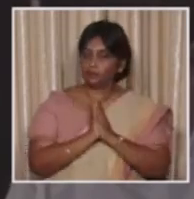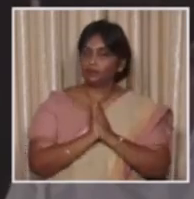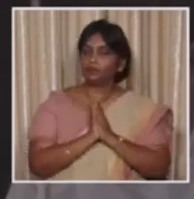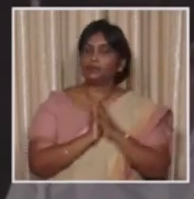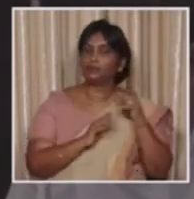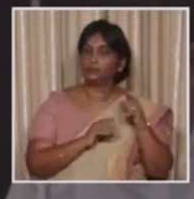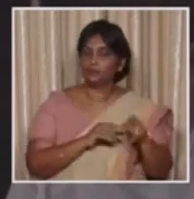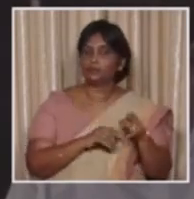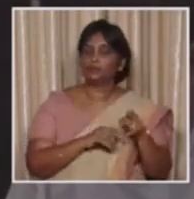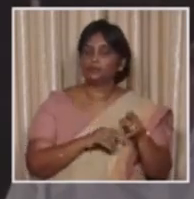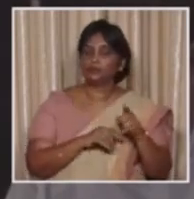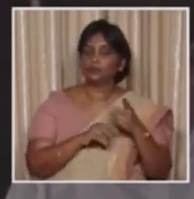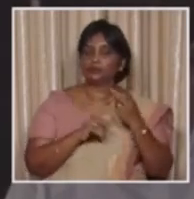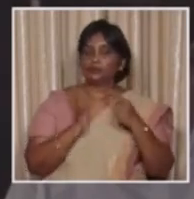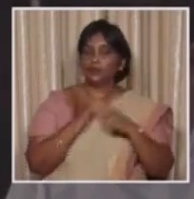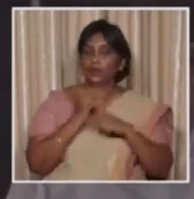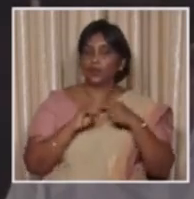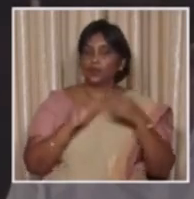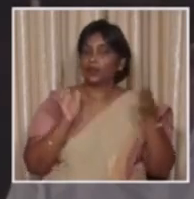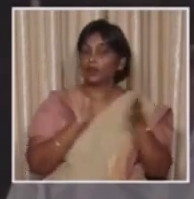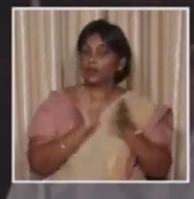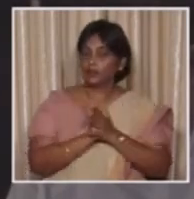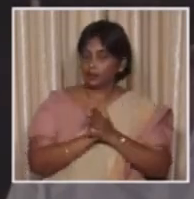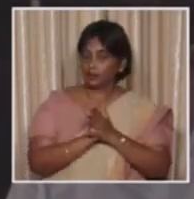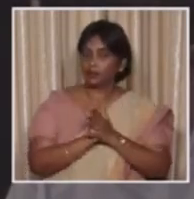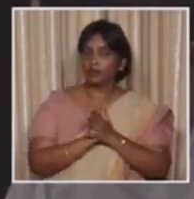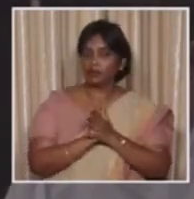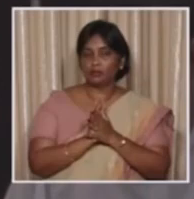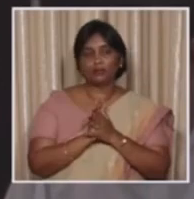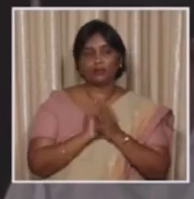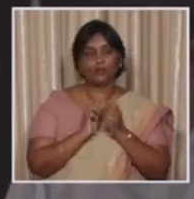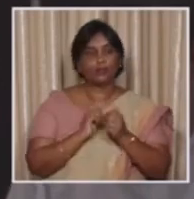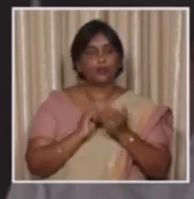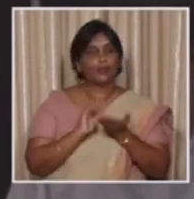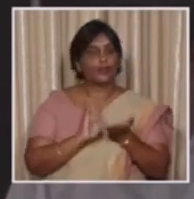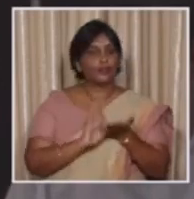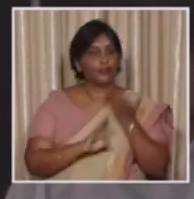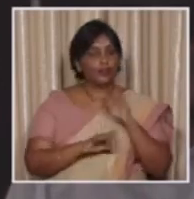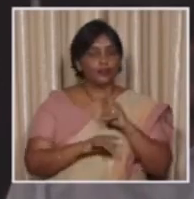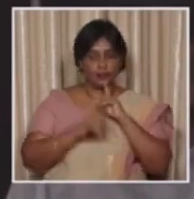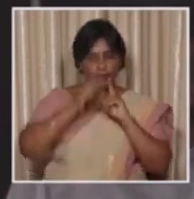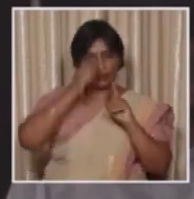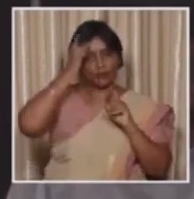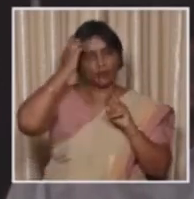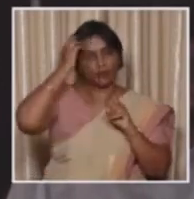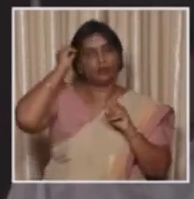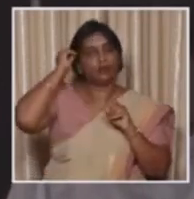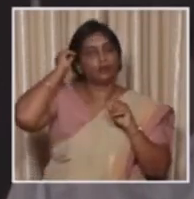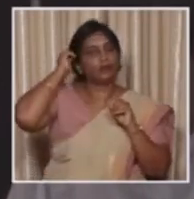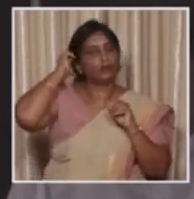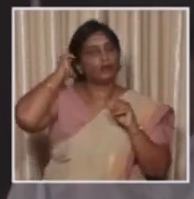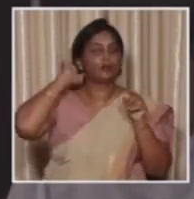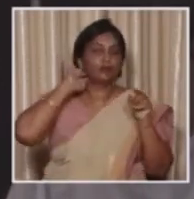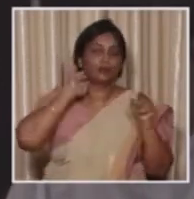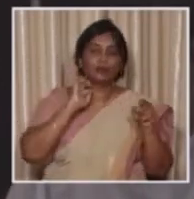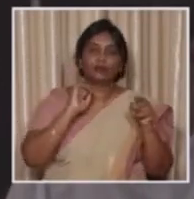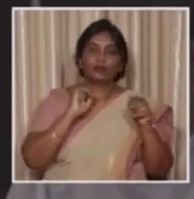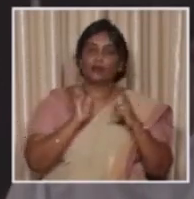இருக்கிறது இந்த வருகின்ற யூரியா, அதே நேரம் இன்றைக்கு அதர் ஃபர்டிலைசர்ஸுக்கும் இந்த 18%